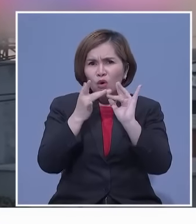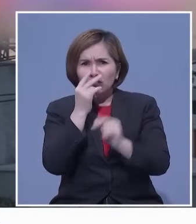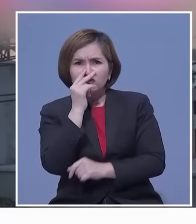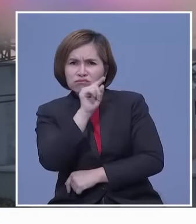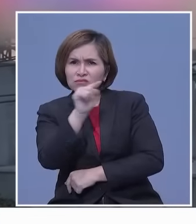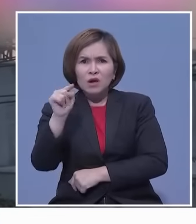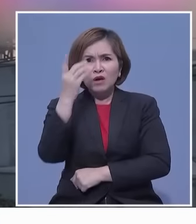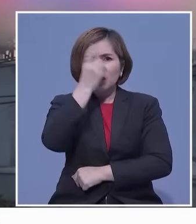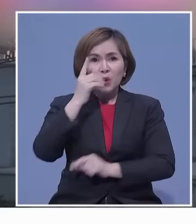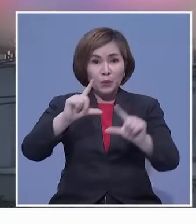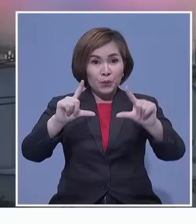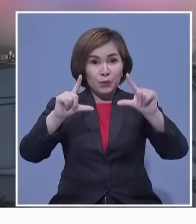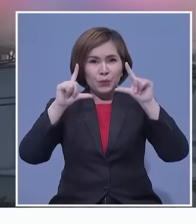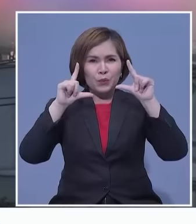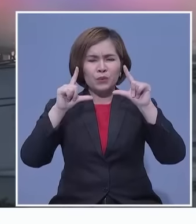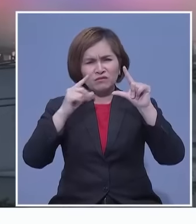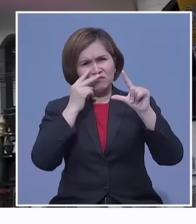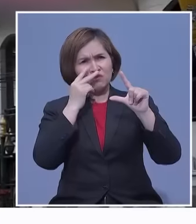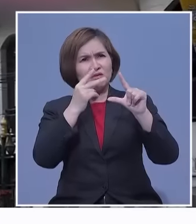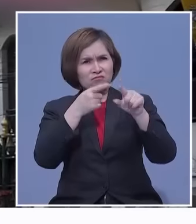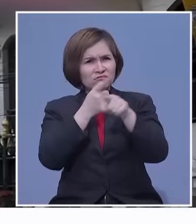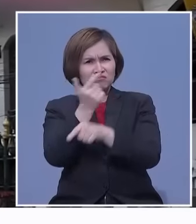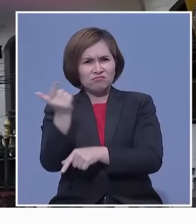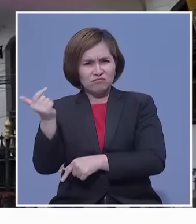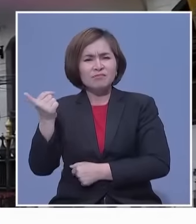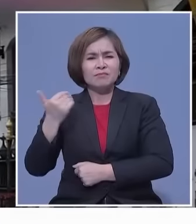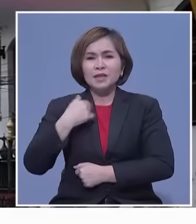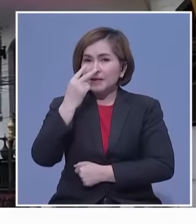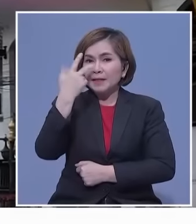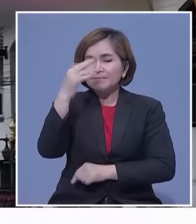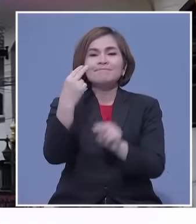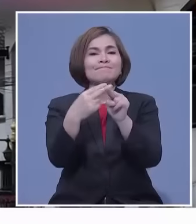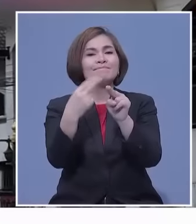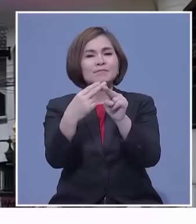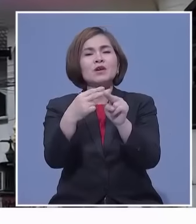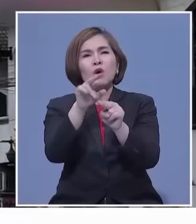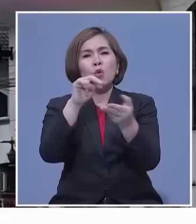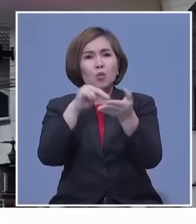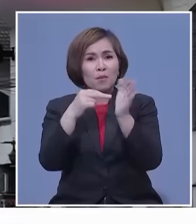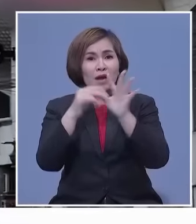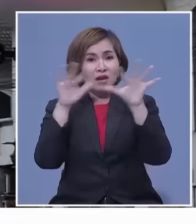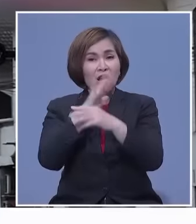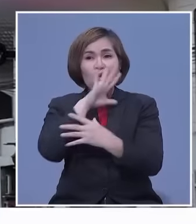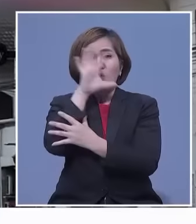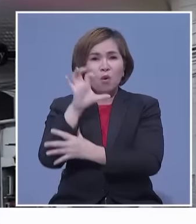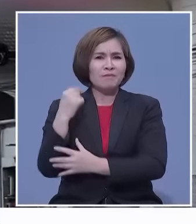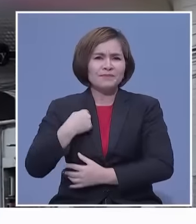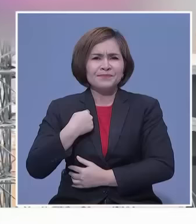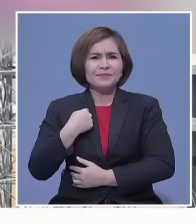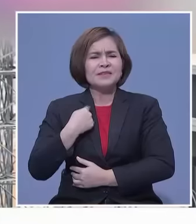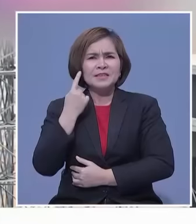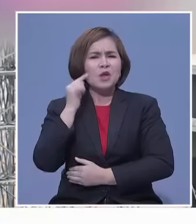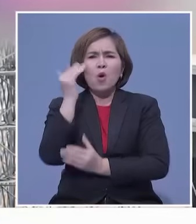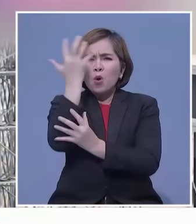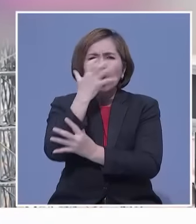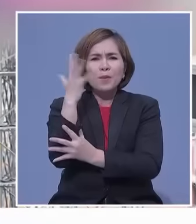แหละเป็นดาราระดับแถวหน้าของเมืองไทยเลยนะเออคือบางคนบอกโอโหเห็นชื่อเนี้ยยังไงก็ไม่เชื่อว่าจะมาหลอกลวงอะไรกันแน่นอนแล้ว